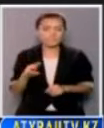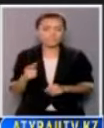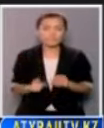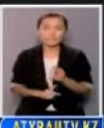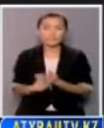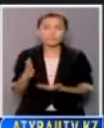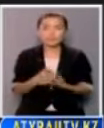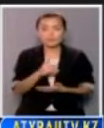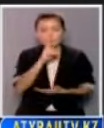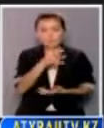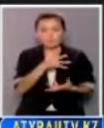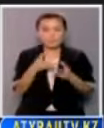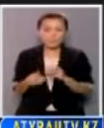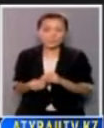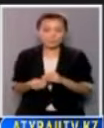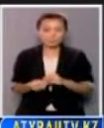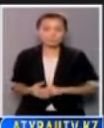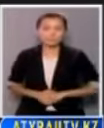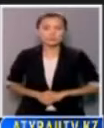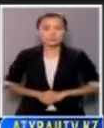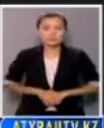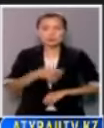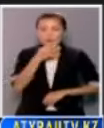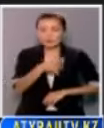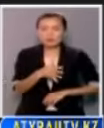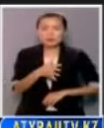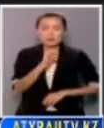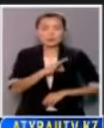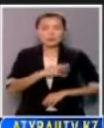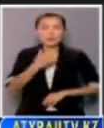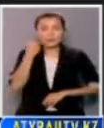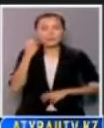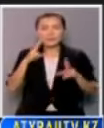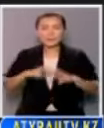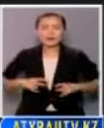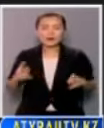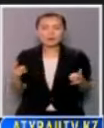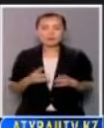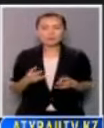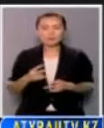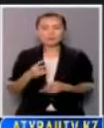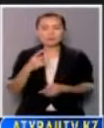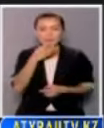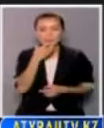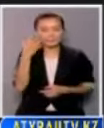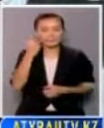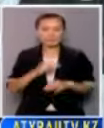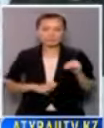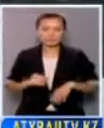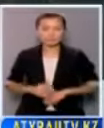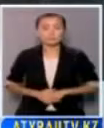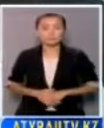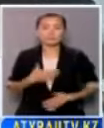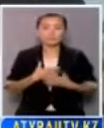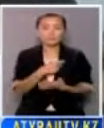басталады екен. Бір жылдық оқу ақысы. Яғни кез келген сондай мүмкіндіктерді қарастыру керек өзіңнің сүйген мамандығың бойынша.